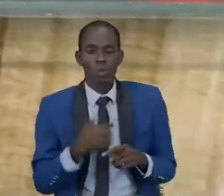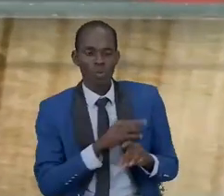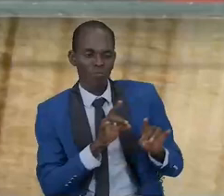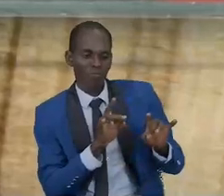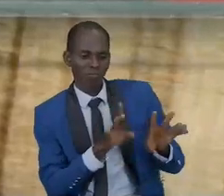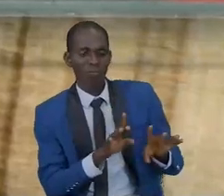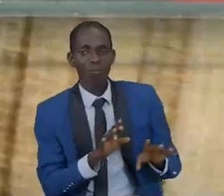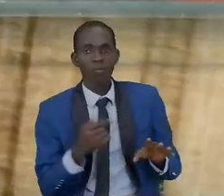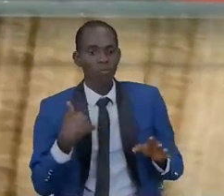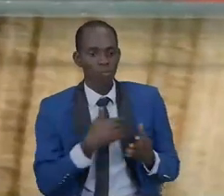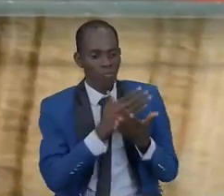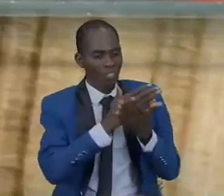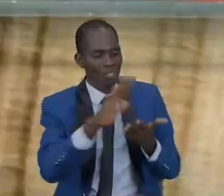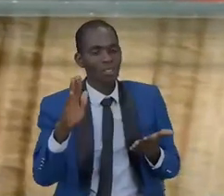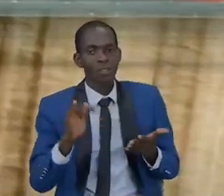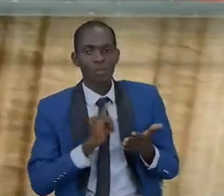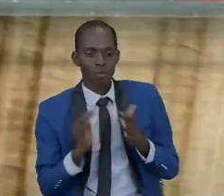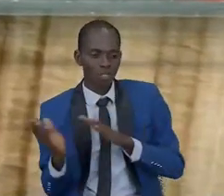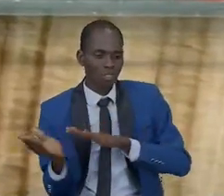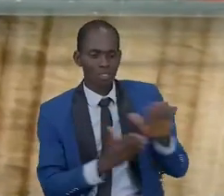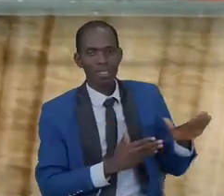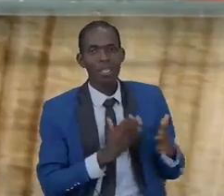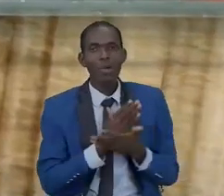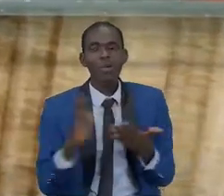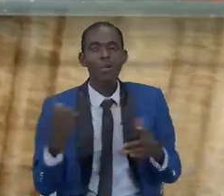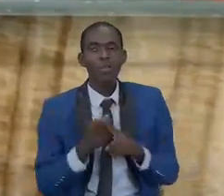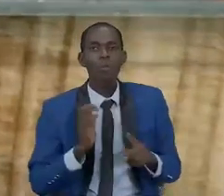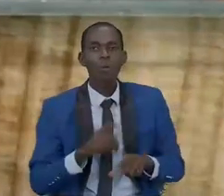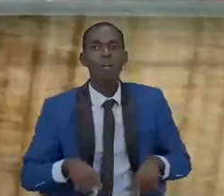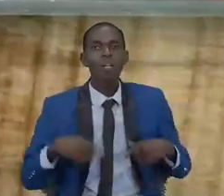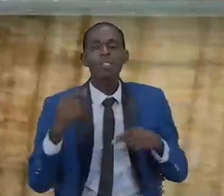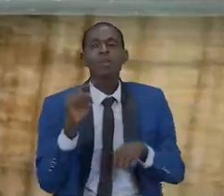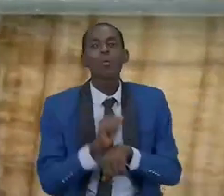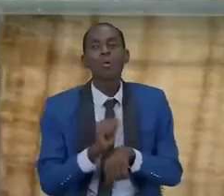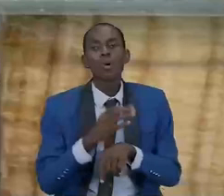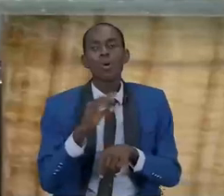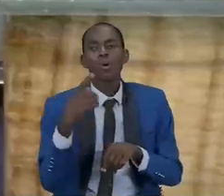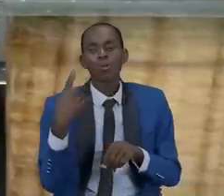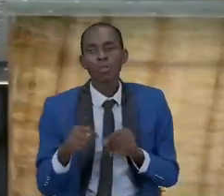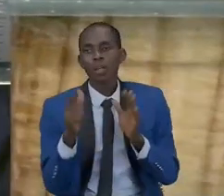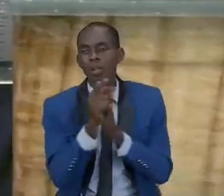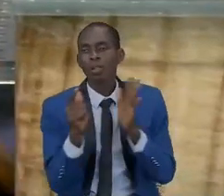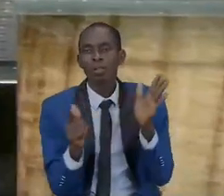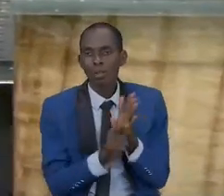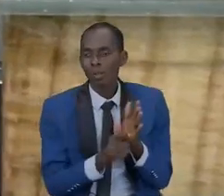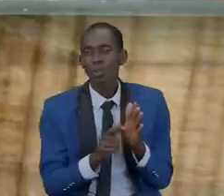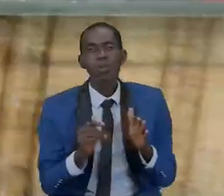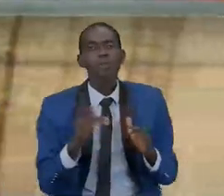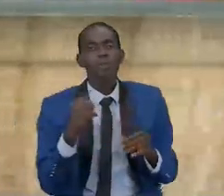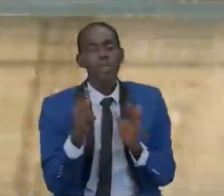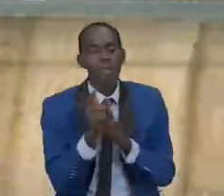nous nous rejetons nous exclus nous expressions de nos vies les œuvres de la loi la loi